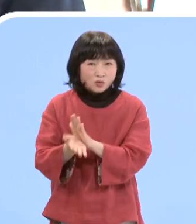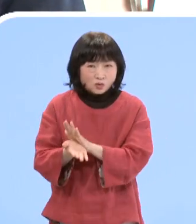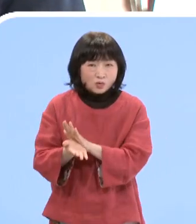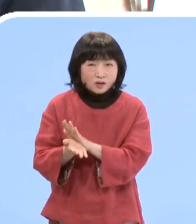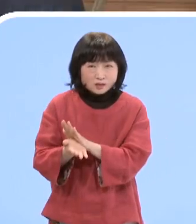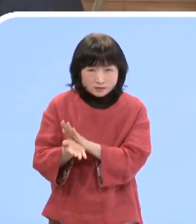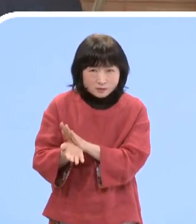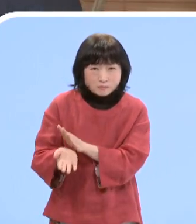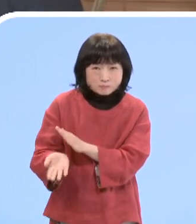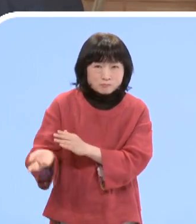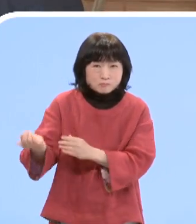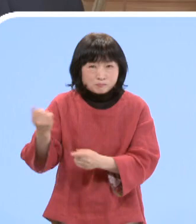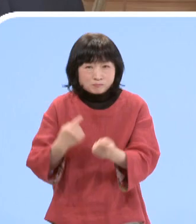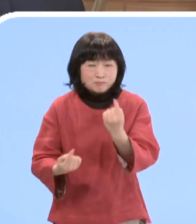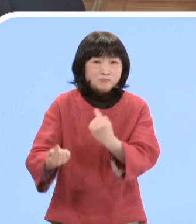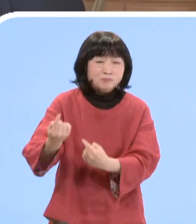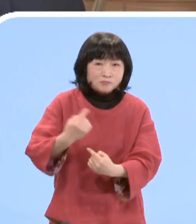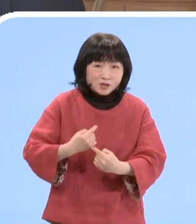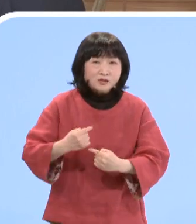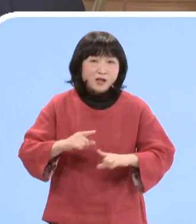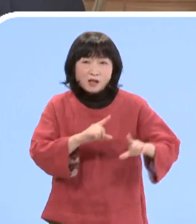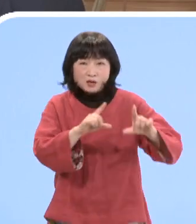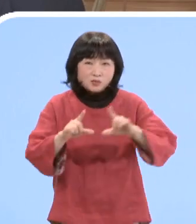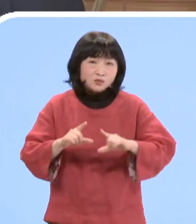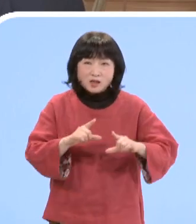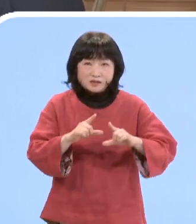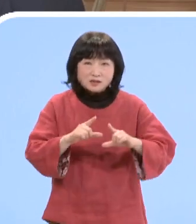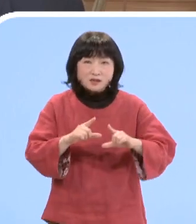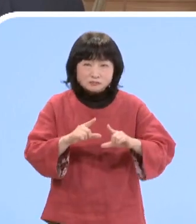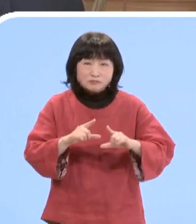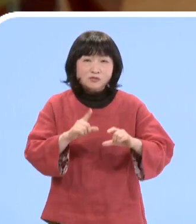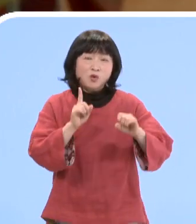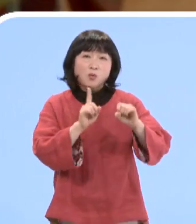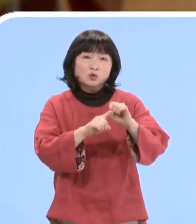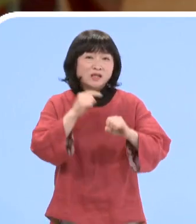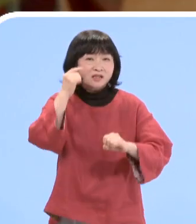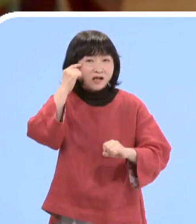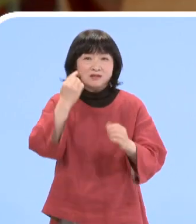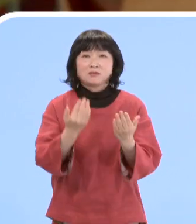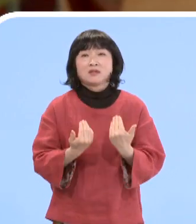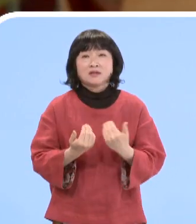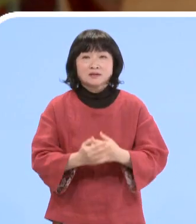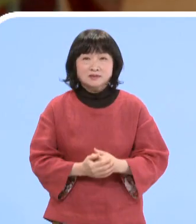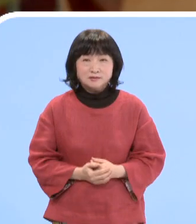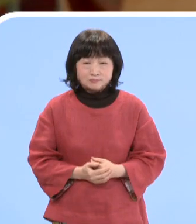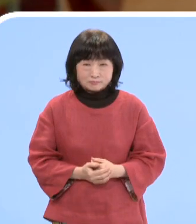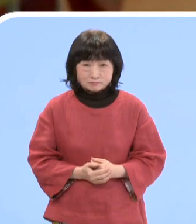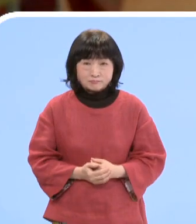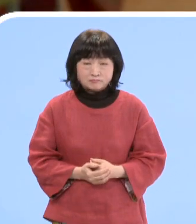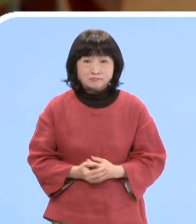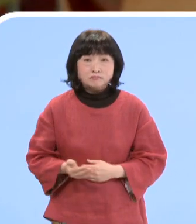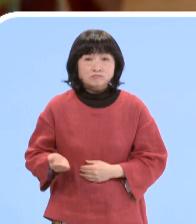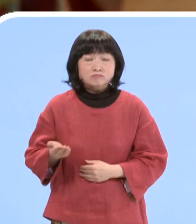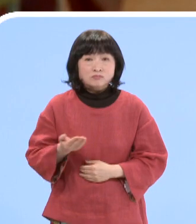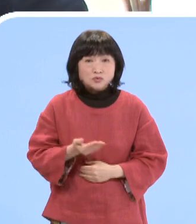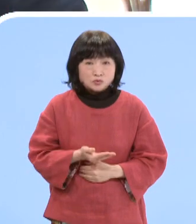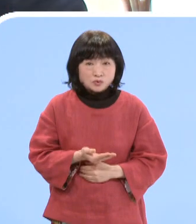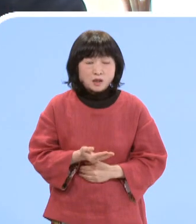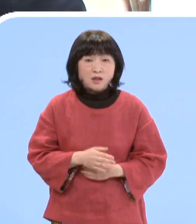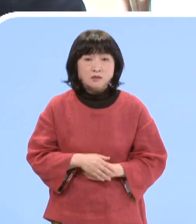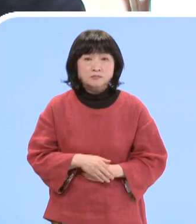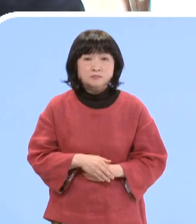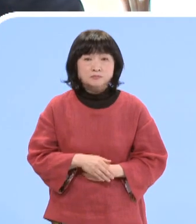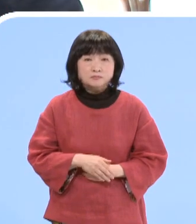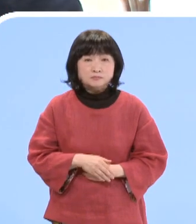対策が必要だということになります、う ん、考えなければいけないですね。 そうなんです。 さあ続いてです。 これはね、はい、